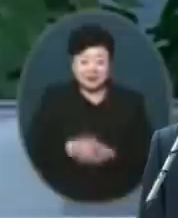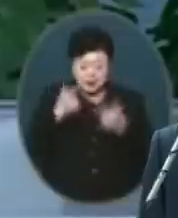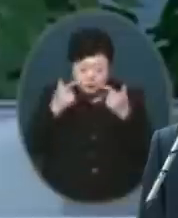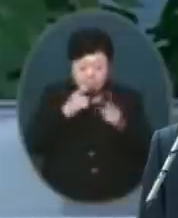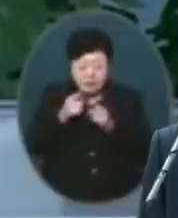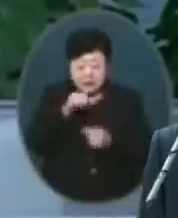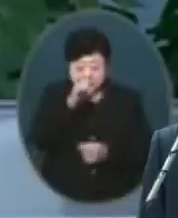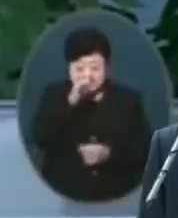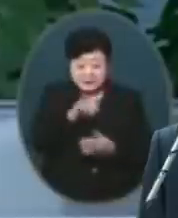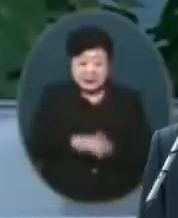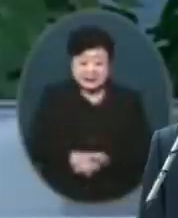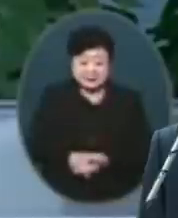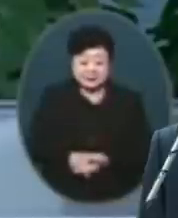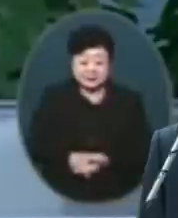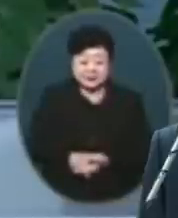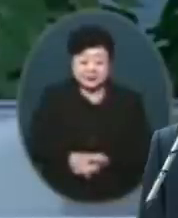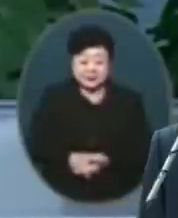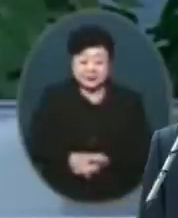분명하게 말씀하고 있는 것입니다.